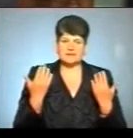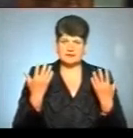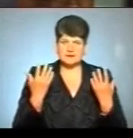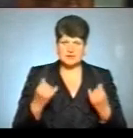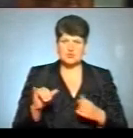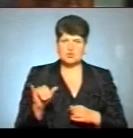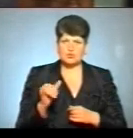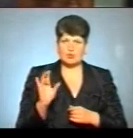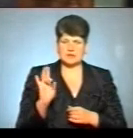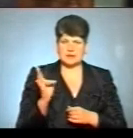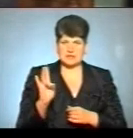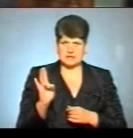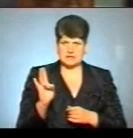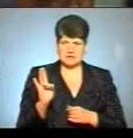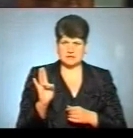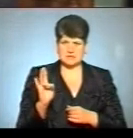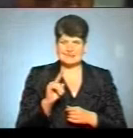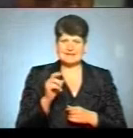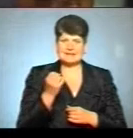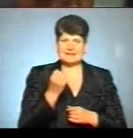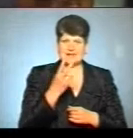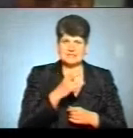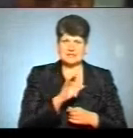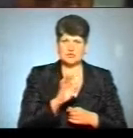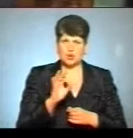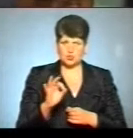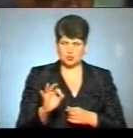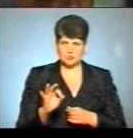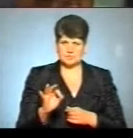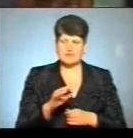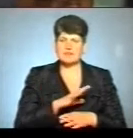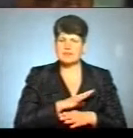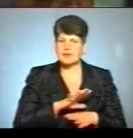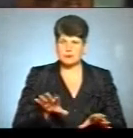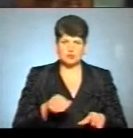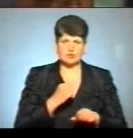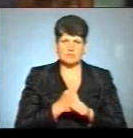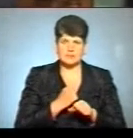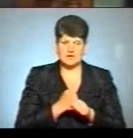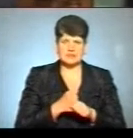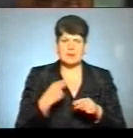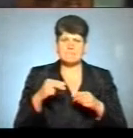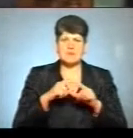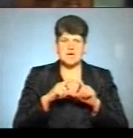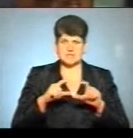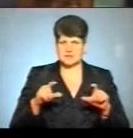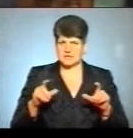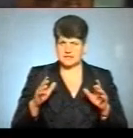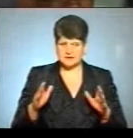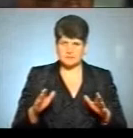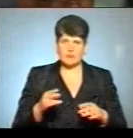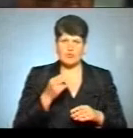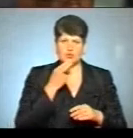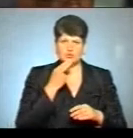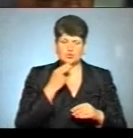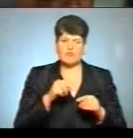і неділя, з 13:00 не будуть працювати жодні магазини,